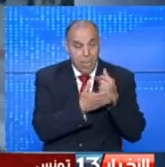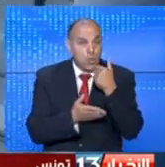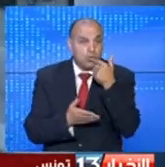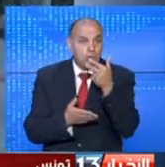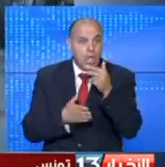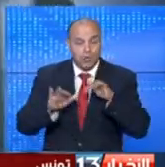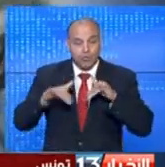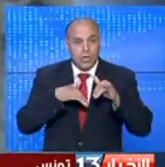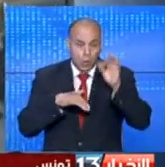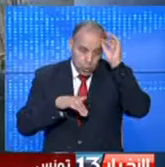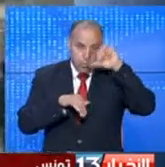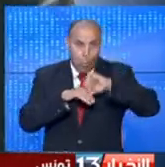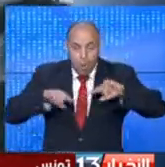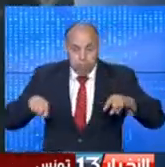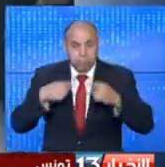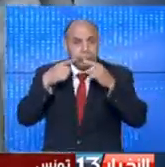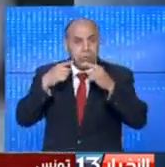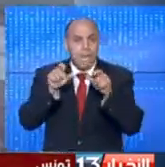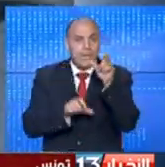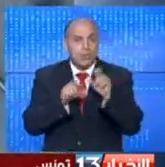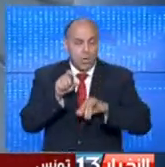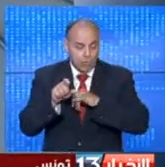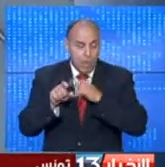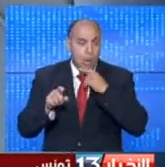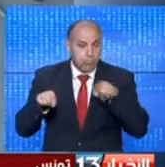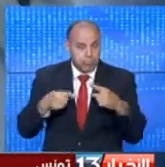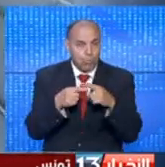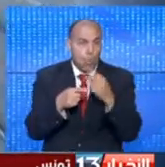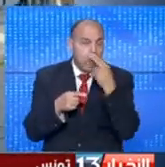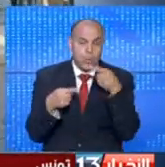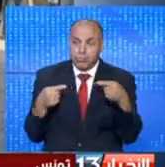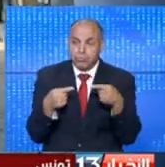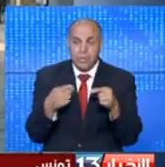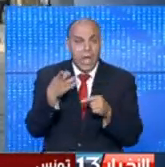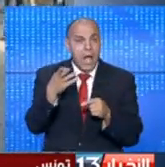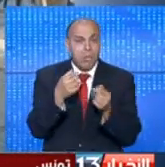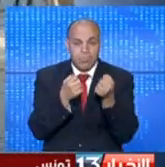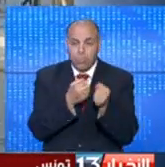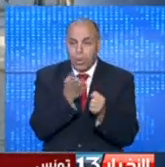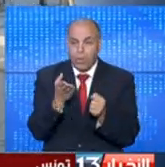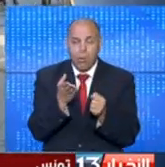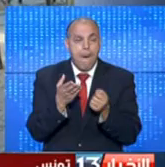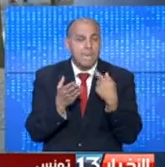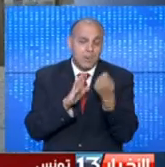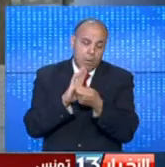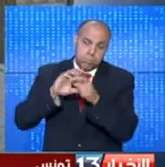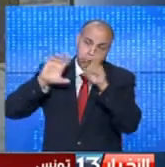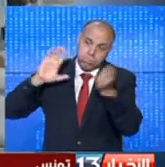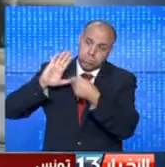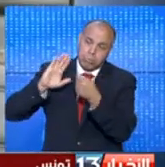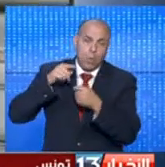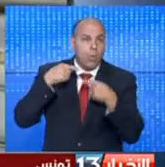شهد شارح ببورقيبة أمس اشتباكات بين مجموعات شبابية وقوات الأمن المرابطة بالمكان بعد رفع عديد الشعارات